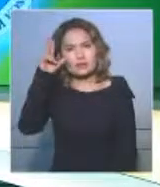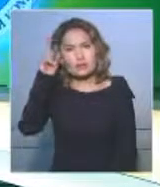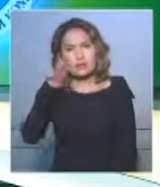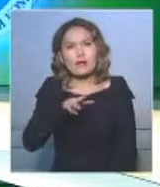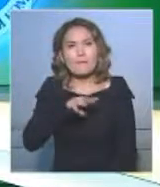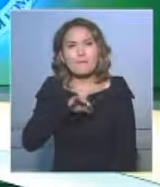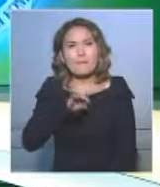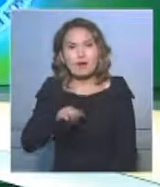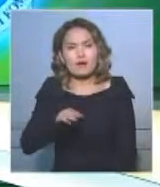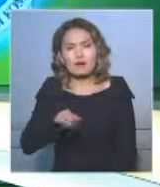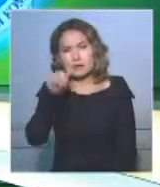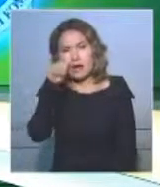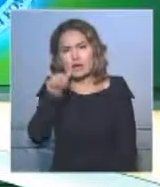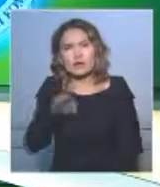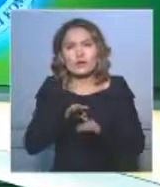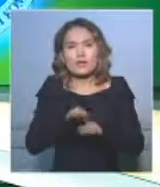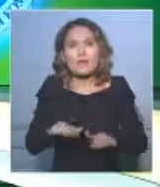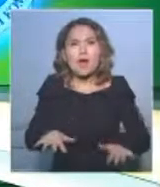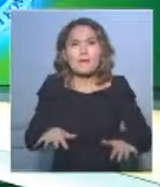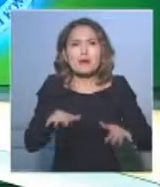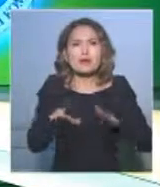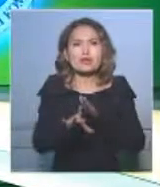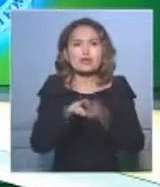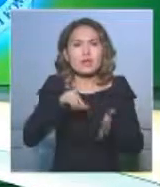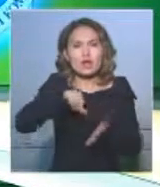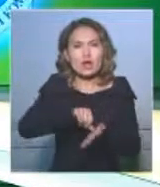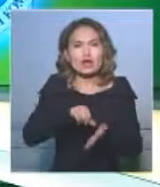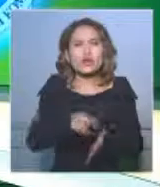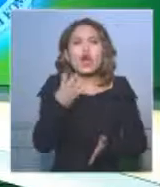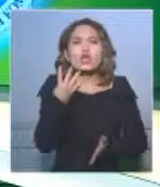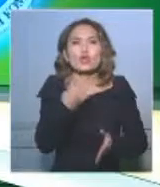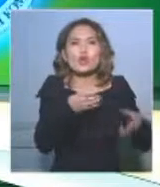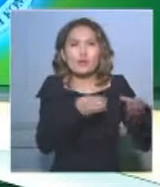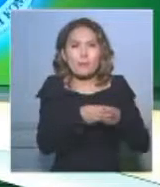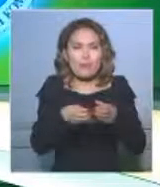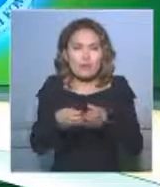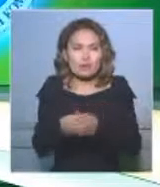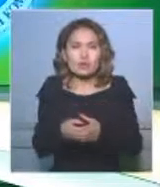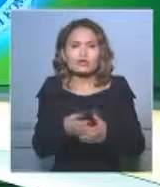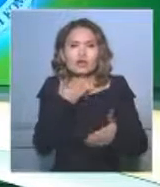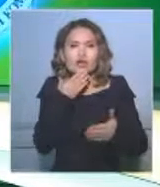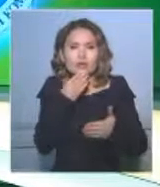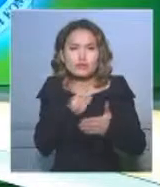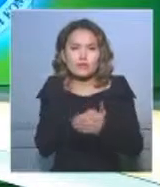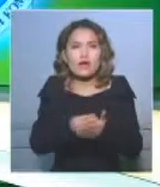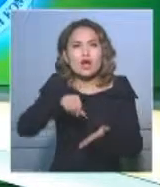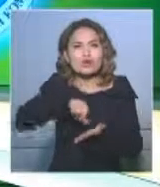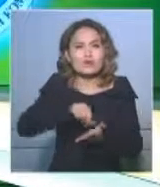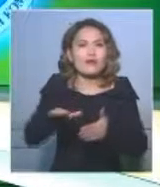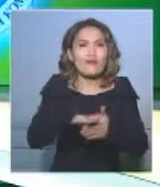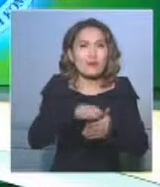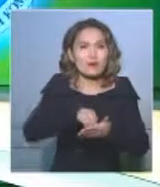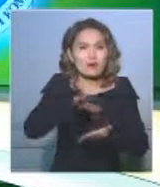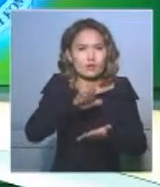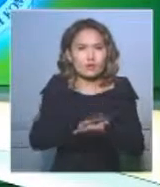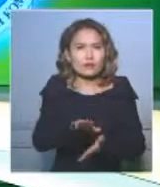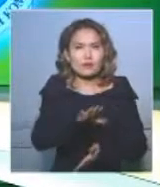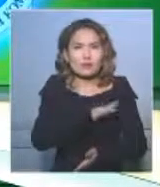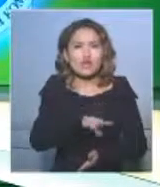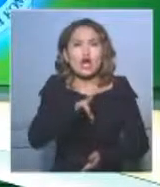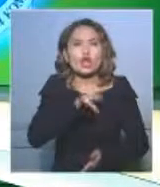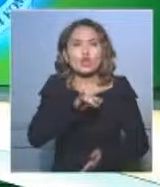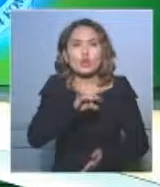20 наурызда өтетін парламент сайлауына қатысу үшін елдегі 4 партия өз үміткерлерінің тізімін орталық сайлау комиссиясына ұсынды. Атап